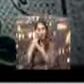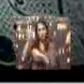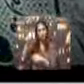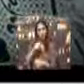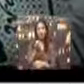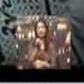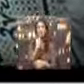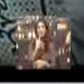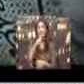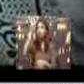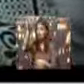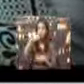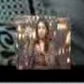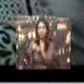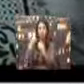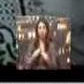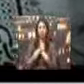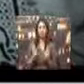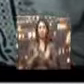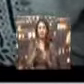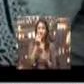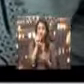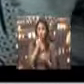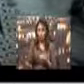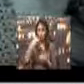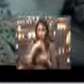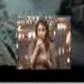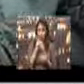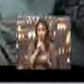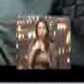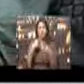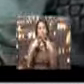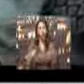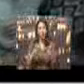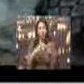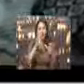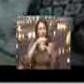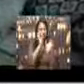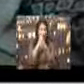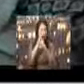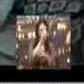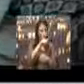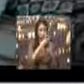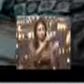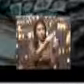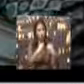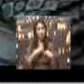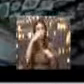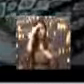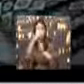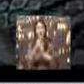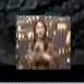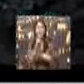تشتري ادويه، تعالى المركز زوره. عايز تجيب جهاز تحطه على اسمك، ما عندناش مانع. عايز